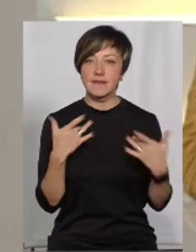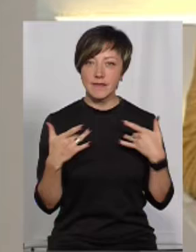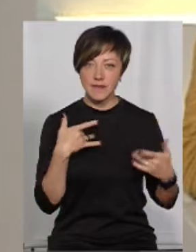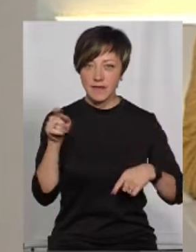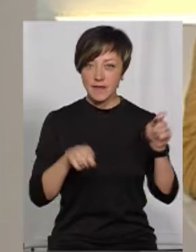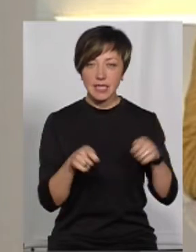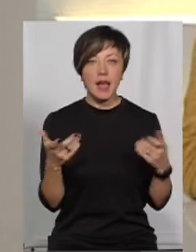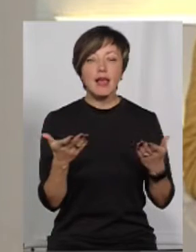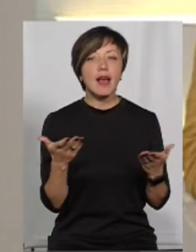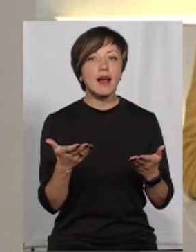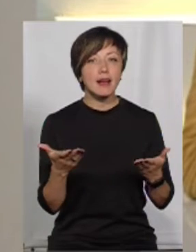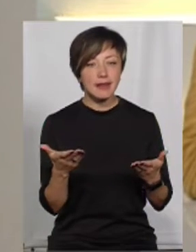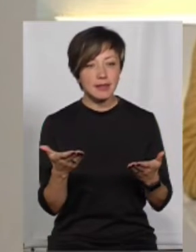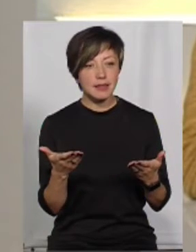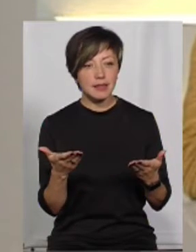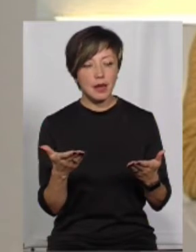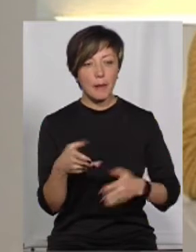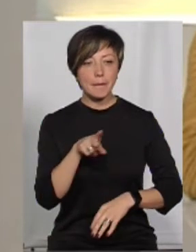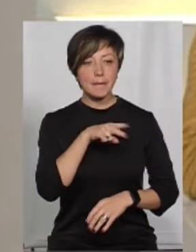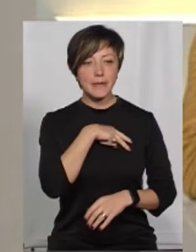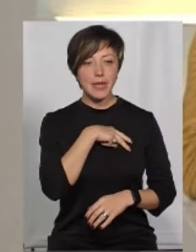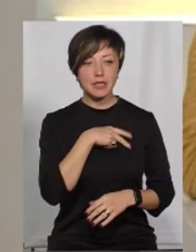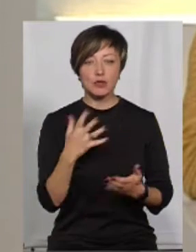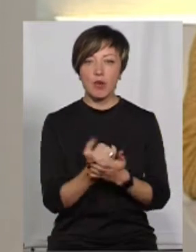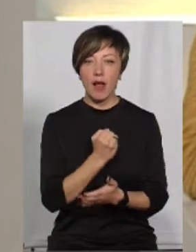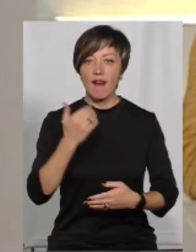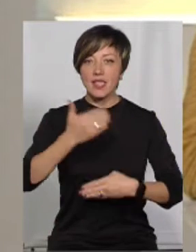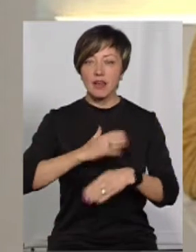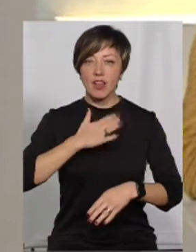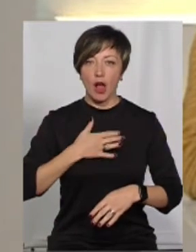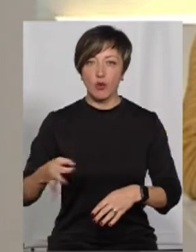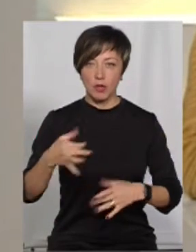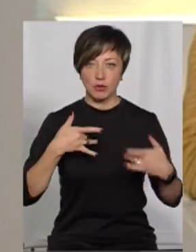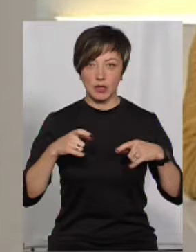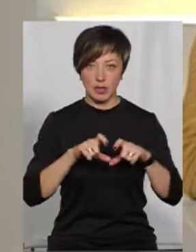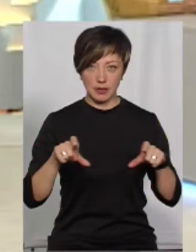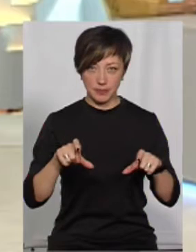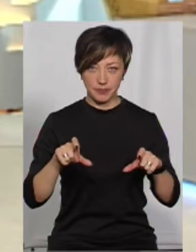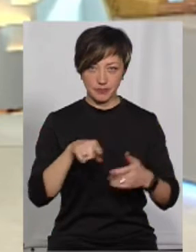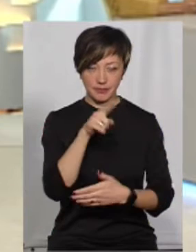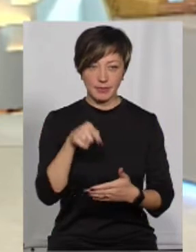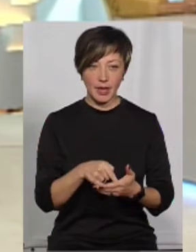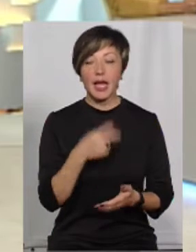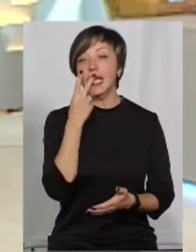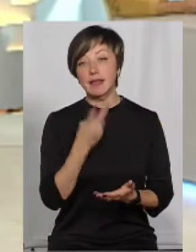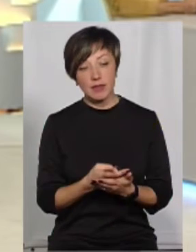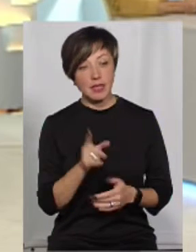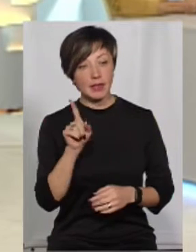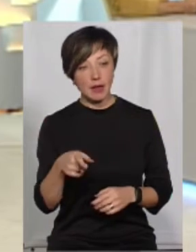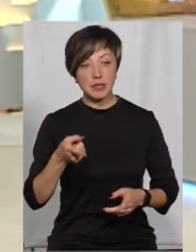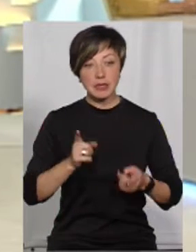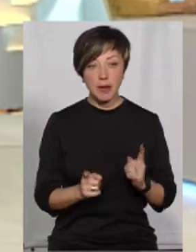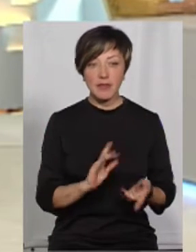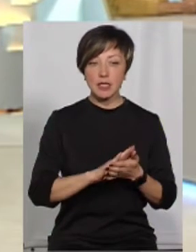який приз або місце все ж таки здобула вистава нашого обласного театру «Тев'я Тевель». Ну, дивіться, там